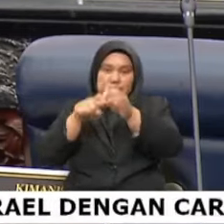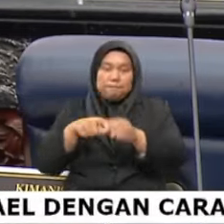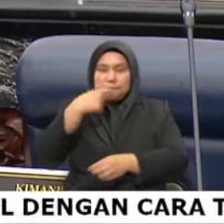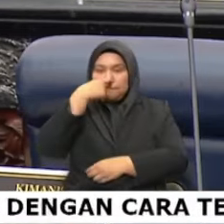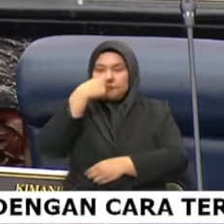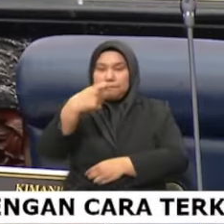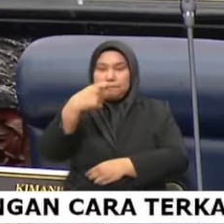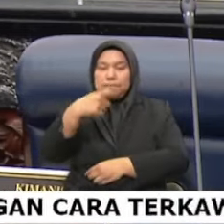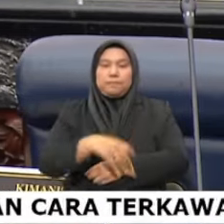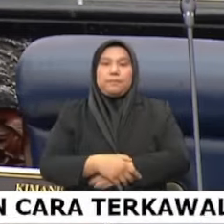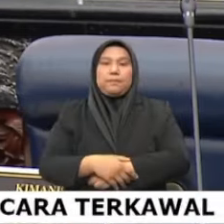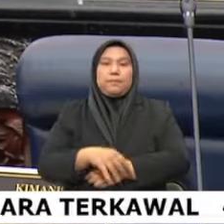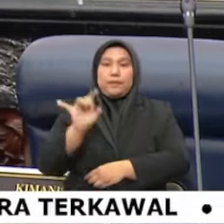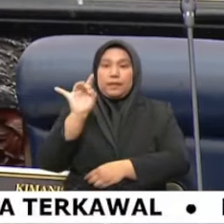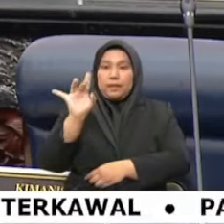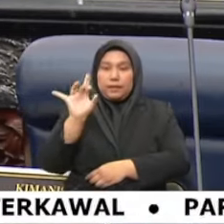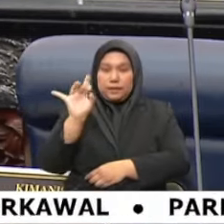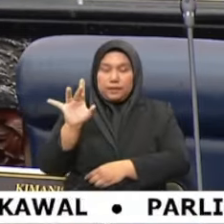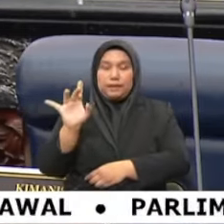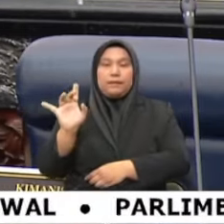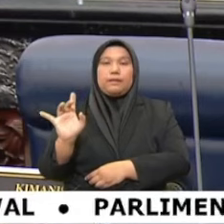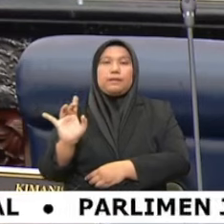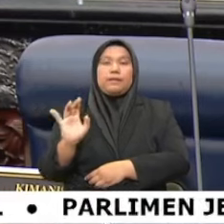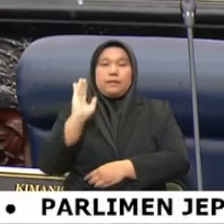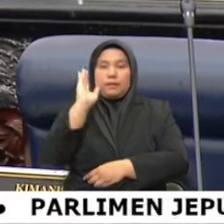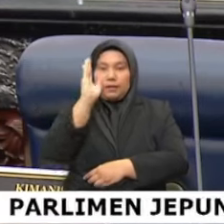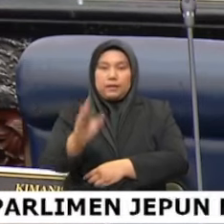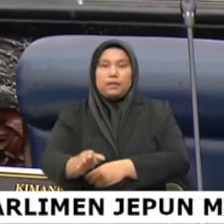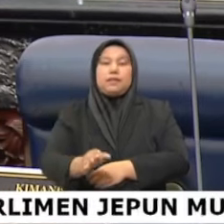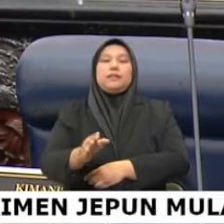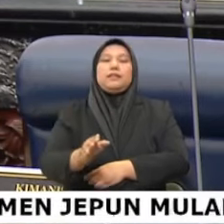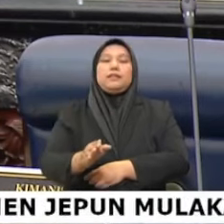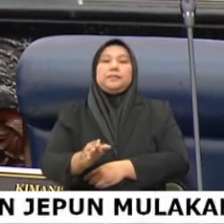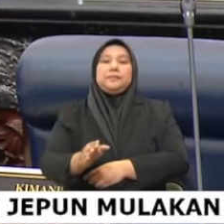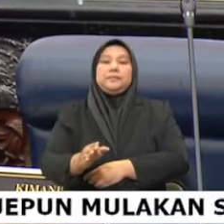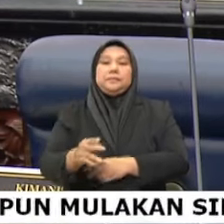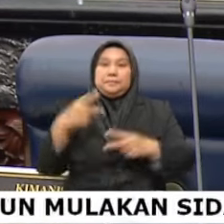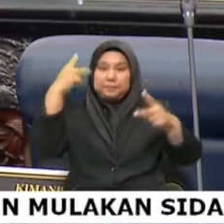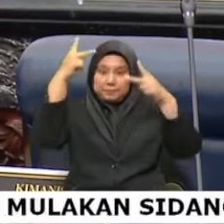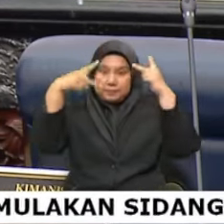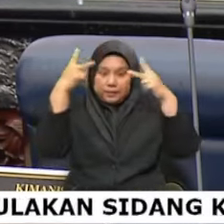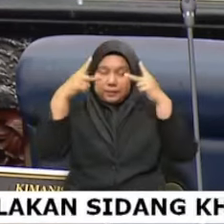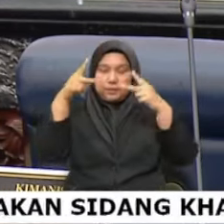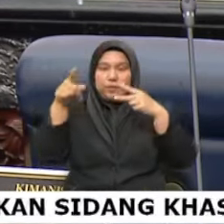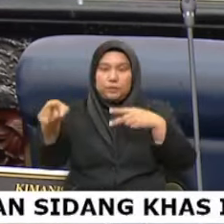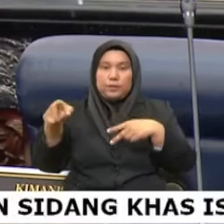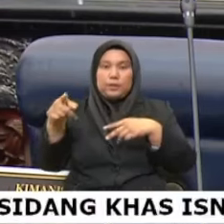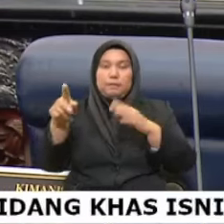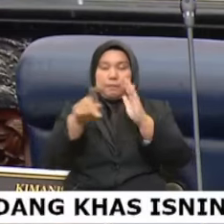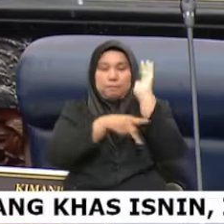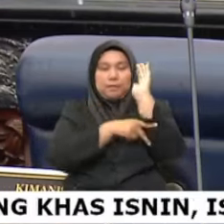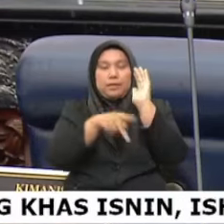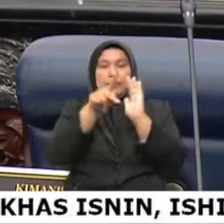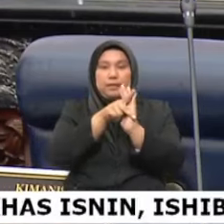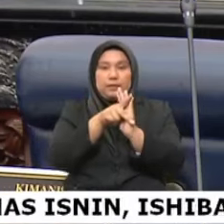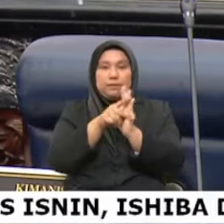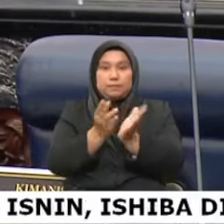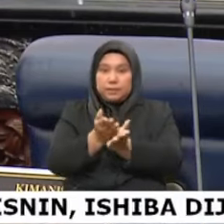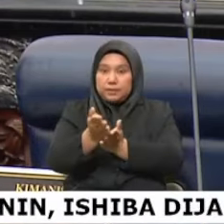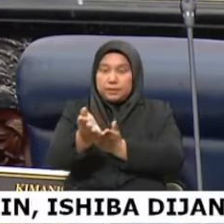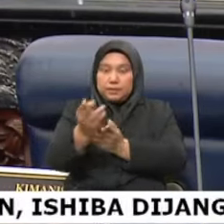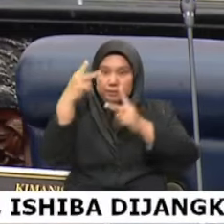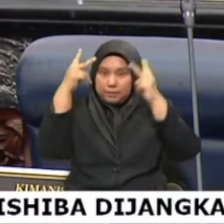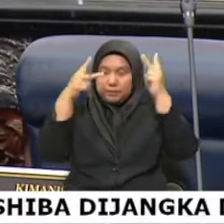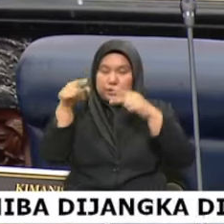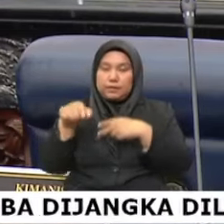saya akan melawat Parlimen Sungai Siput dan melalui lawatan itu kita boleh lakukan